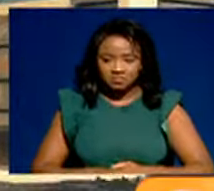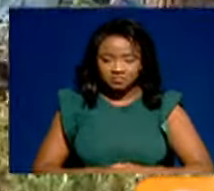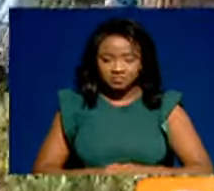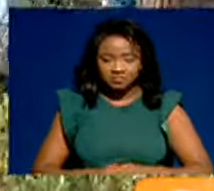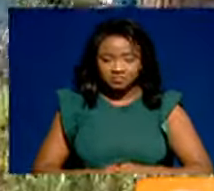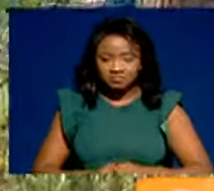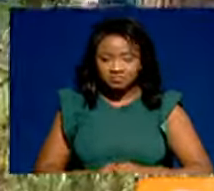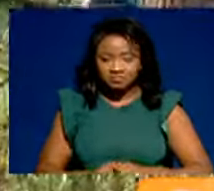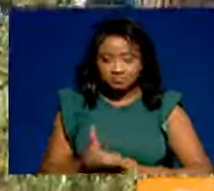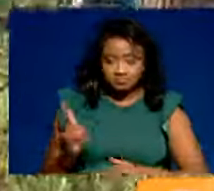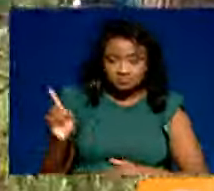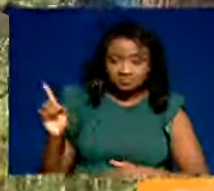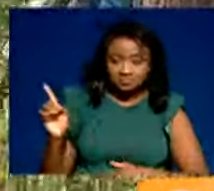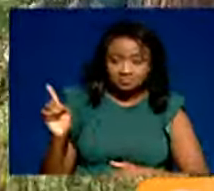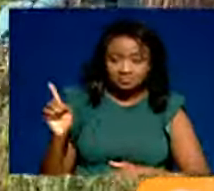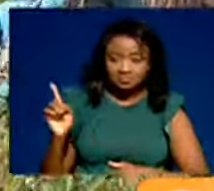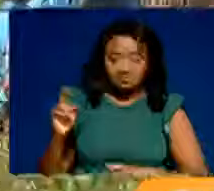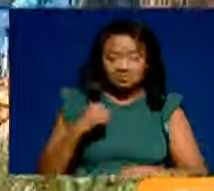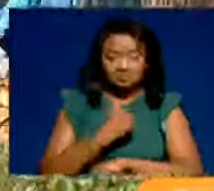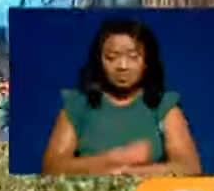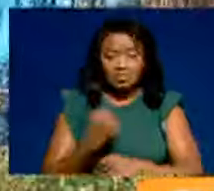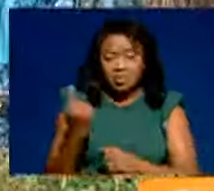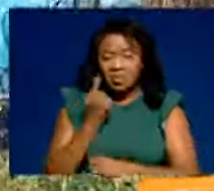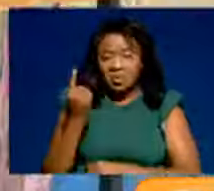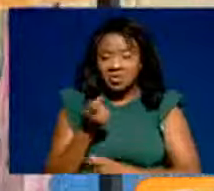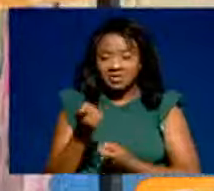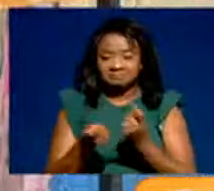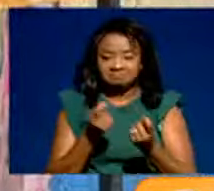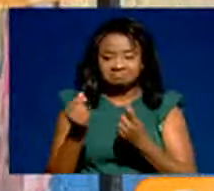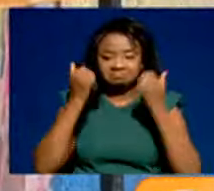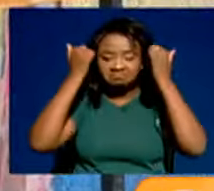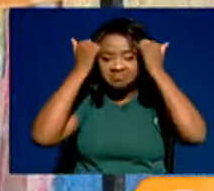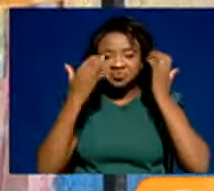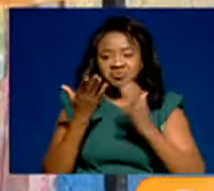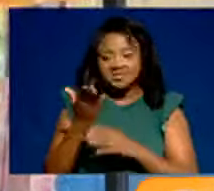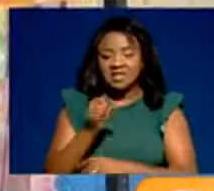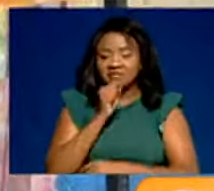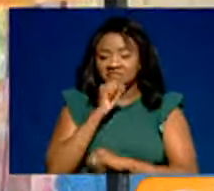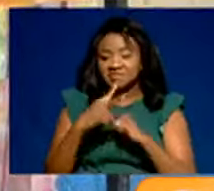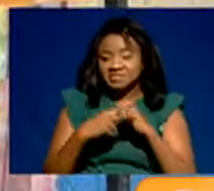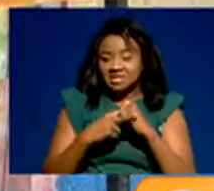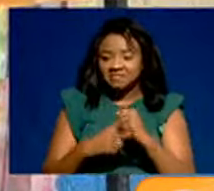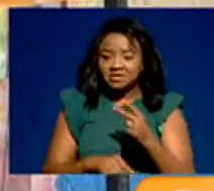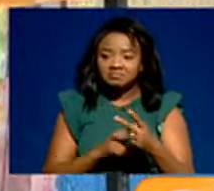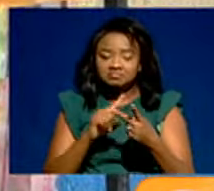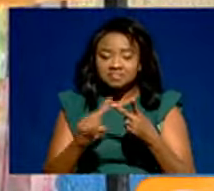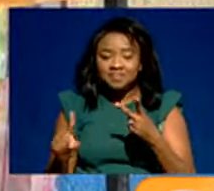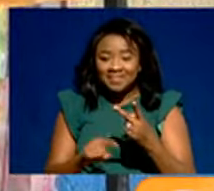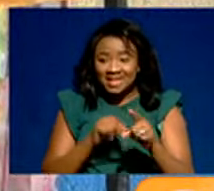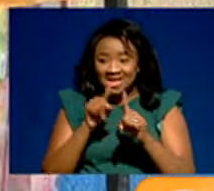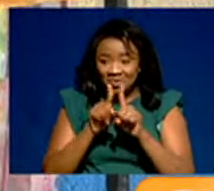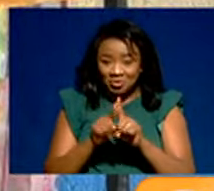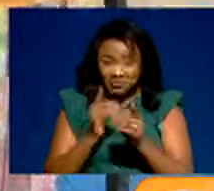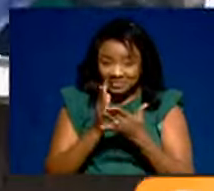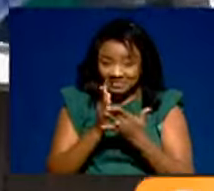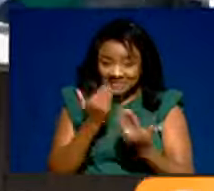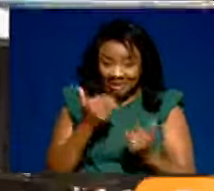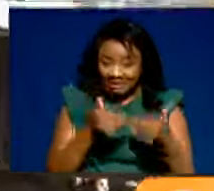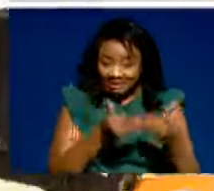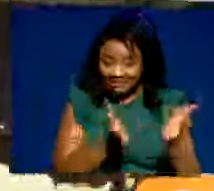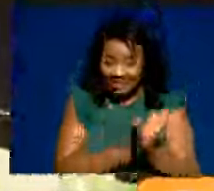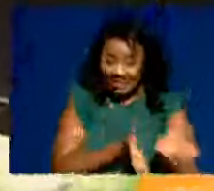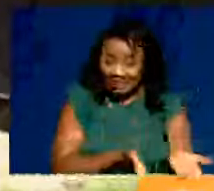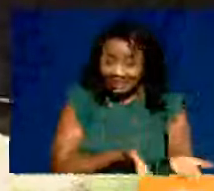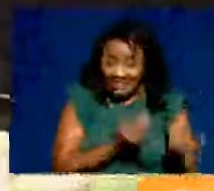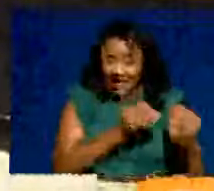usalama ikiwacha shule hii ikiwa tuna watoto 57, kupia ikisalia makao kwa familia zinazohofia usalama wa